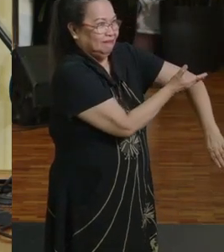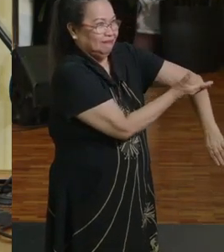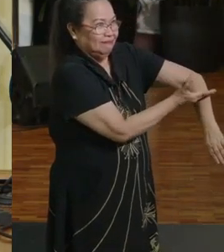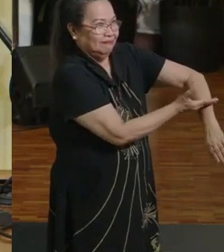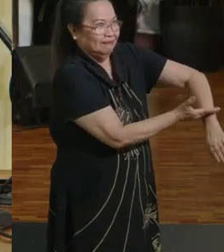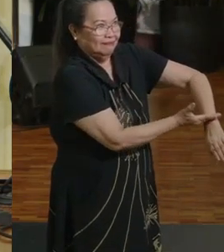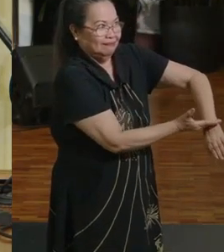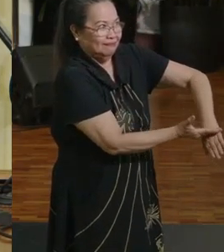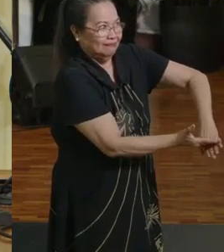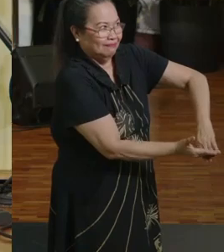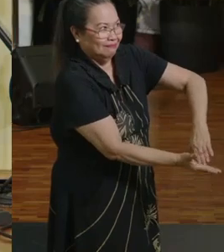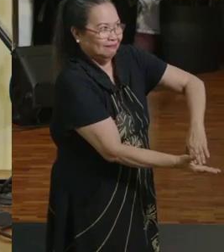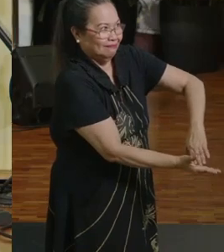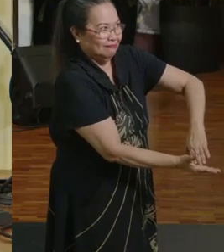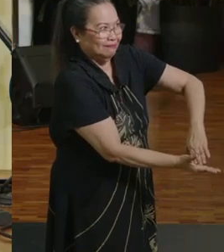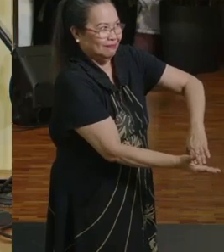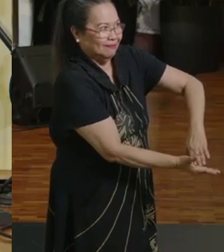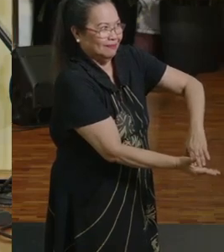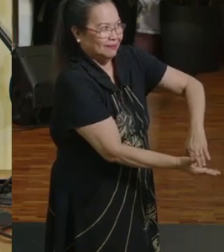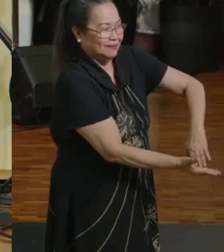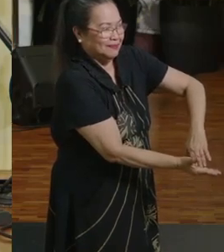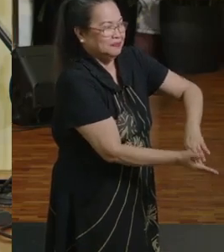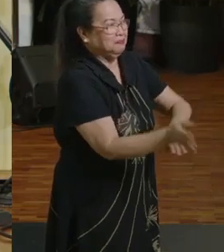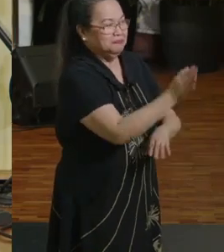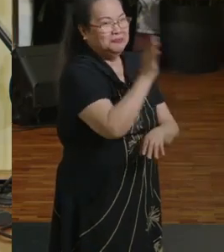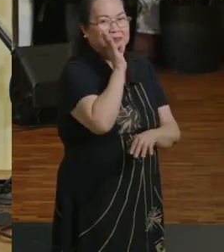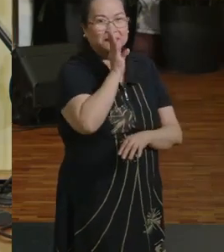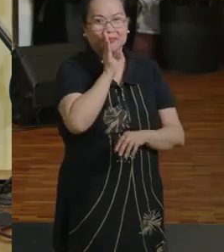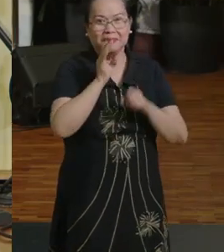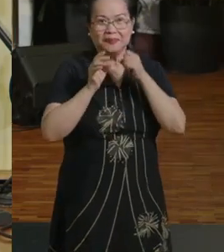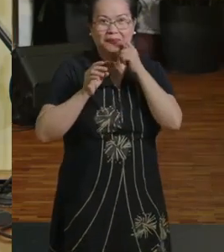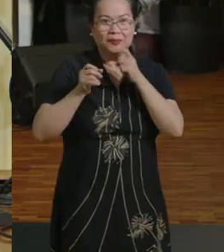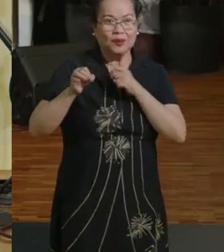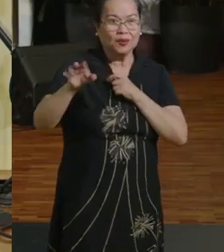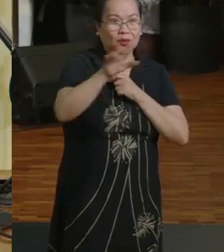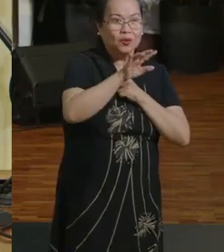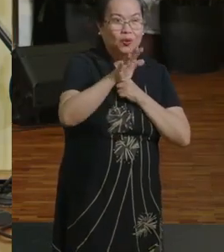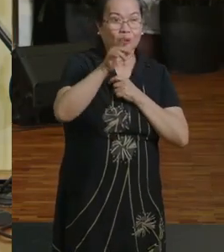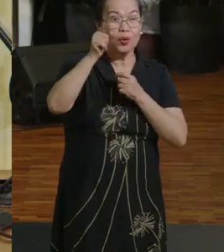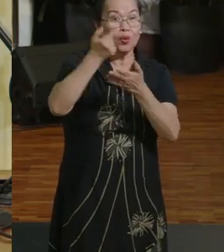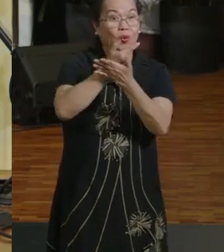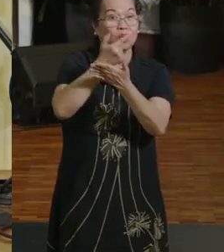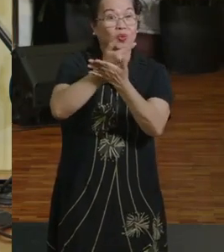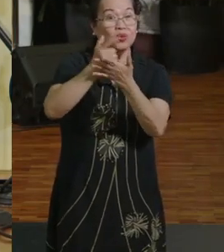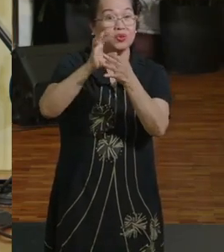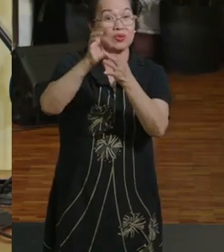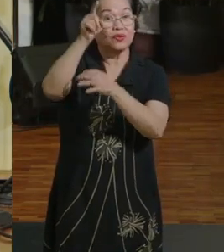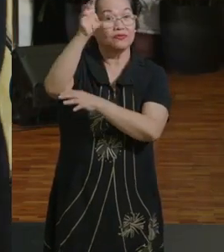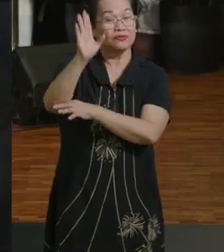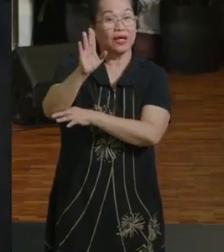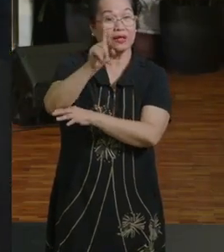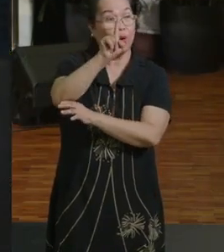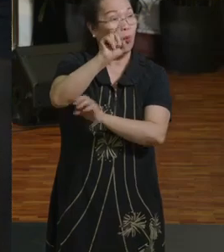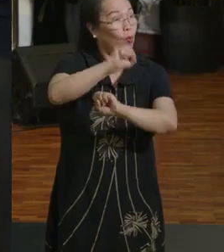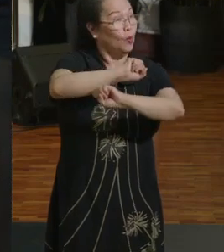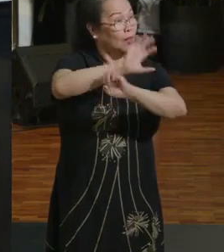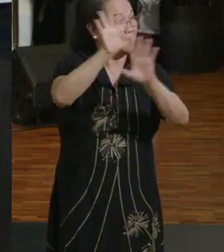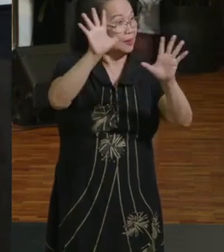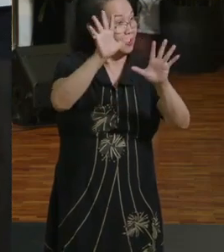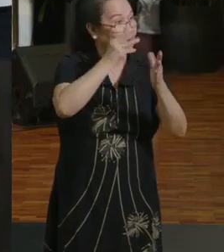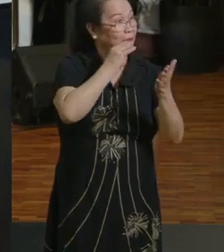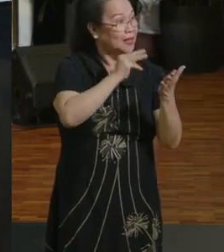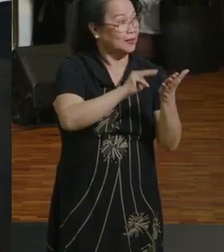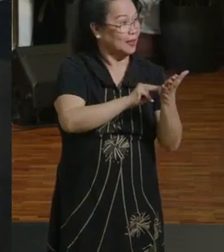sanlibutan. Mga kapatid, ang kanyang good news ay isang malinaw na